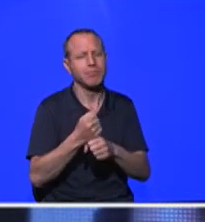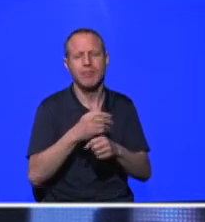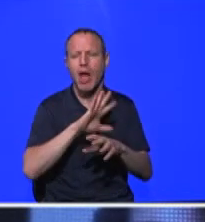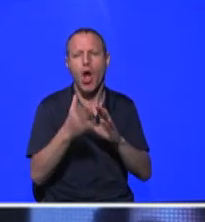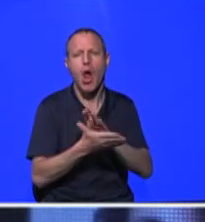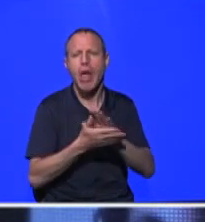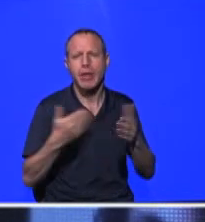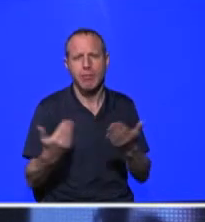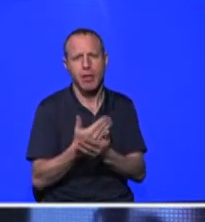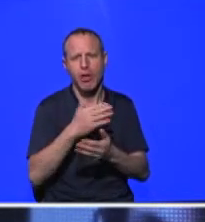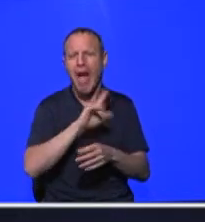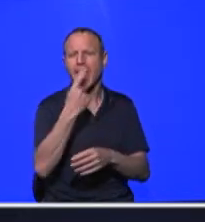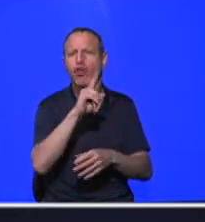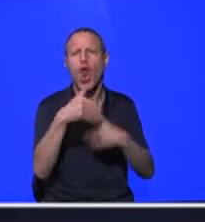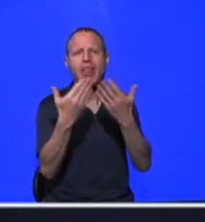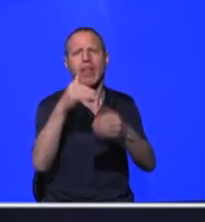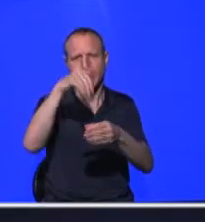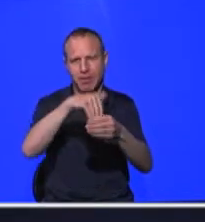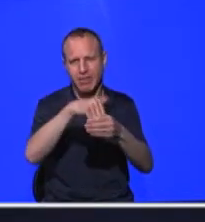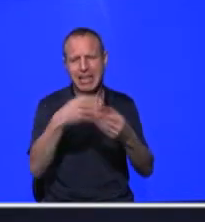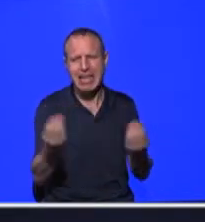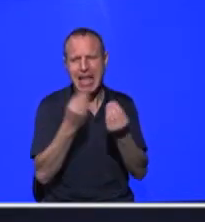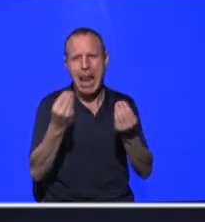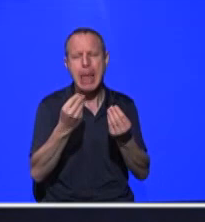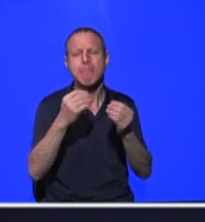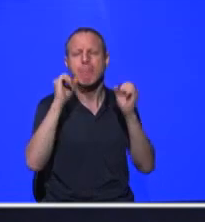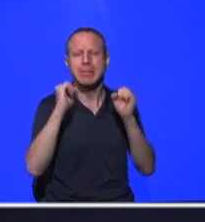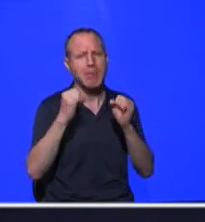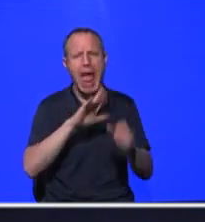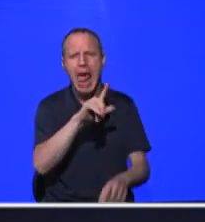לך לא בפנים את הכלים הבסיסיים בכלל להתחיל, אין להם אינטרס לתת לך.